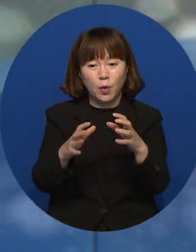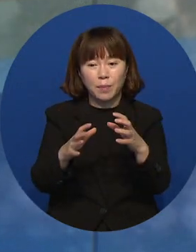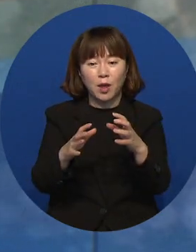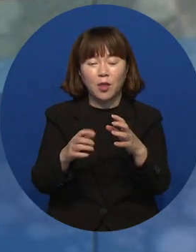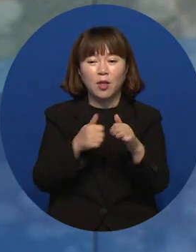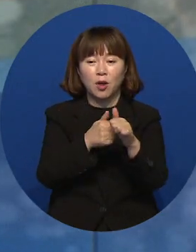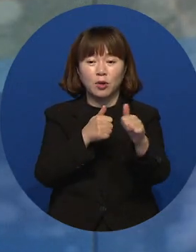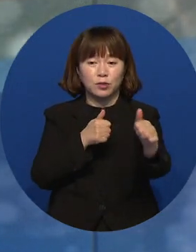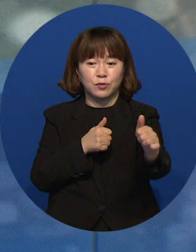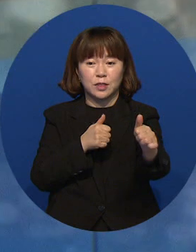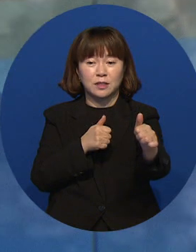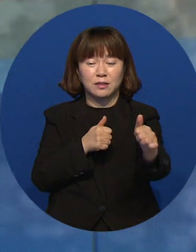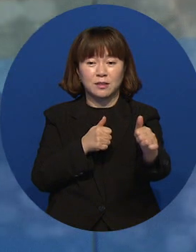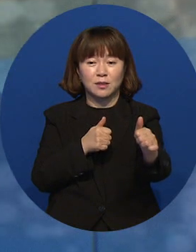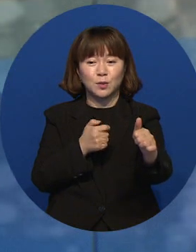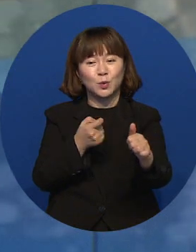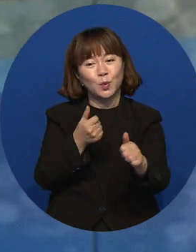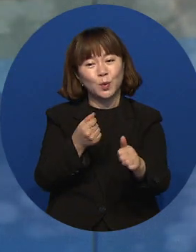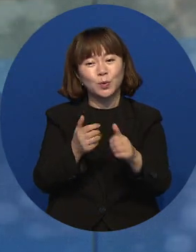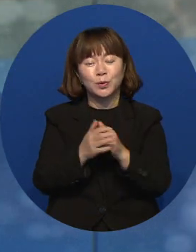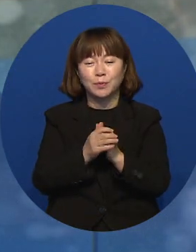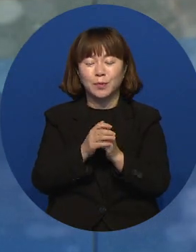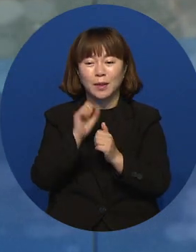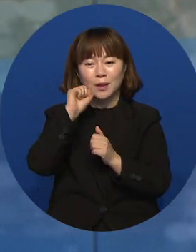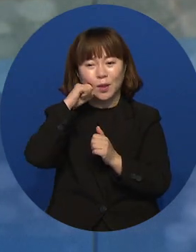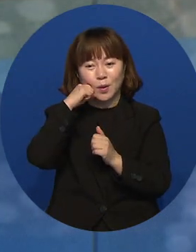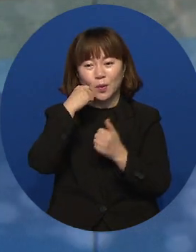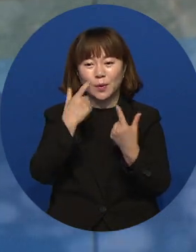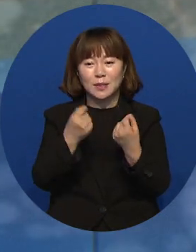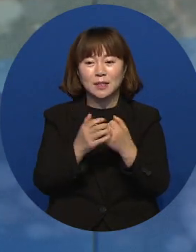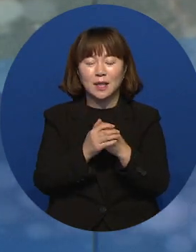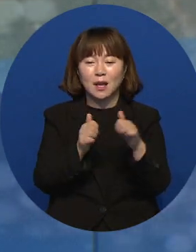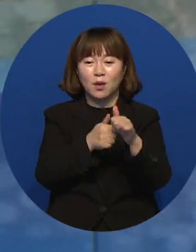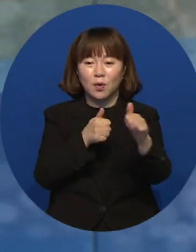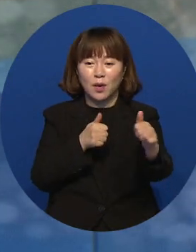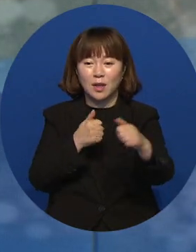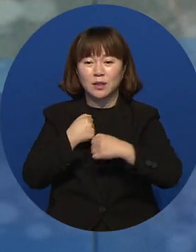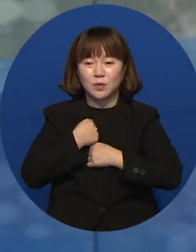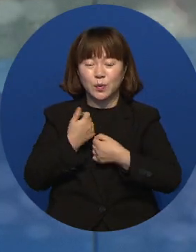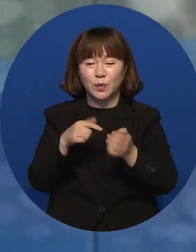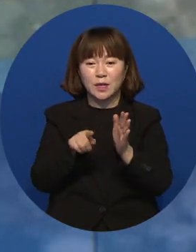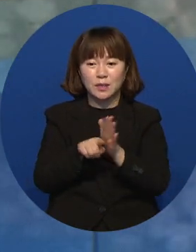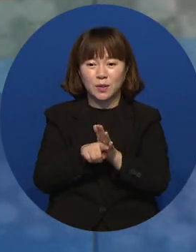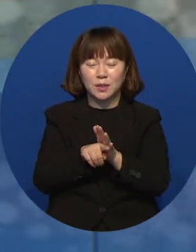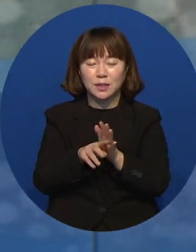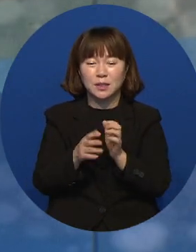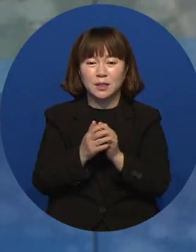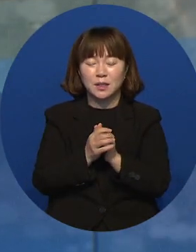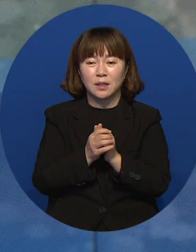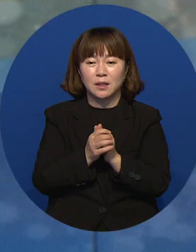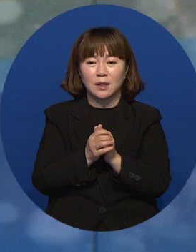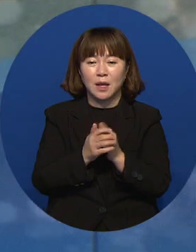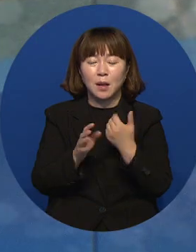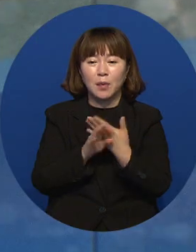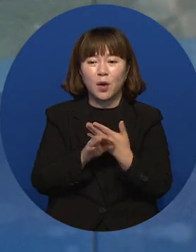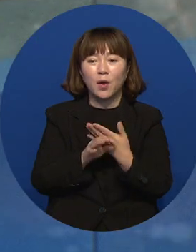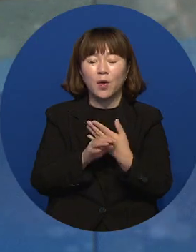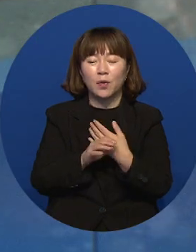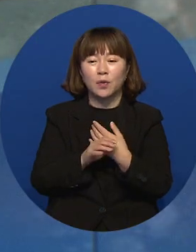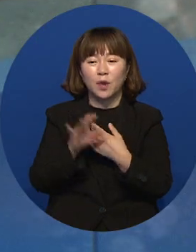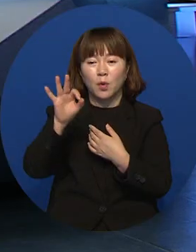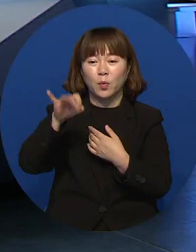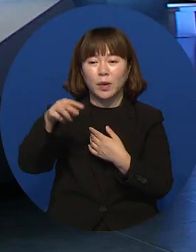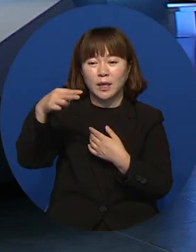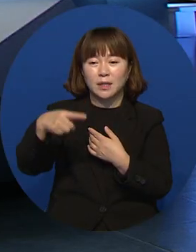그 이것을 또 거리던 계속 유지하기 위해서는 위도 그런 애가 안 되는 것이고 예 그 처음 뭐